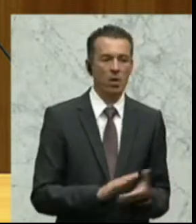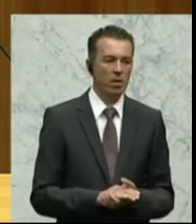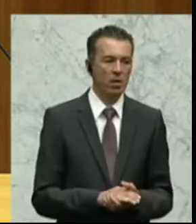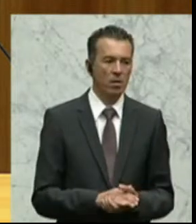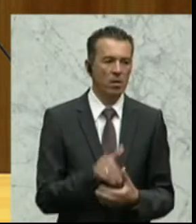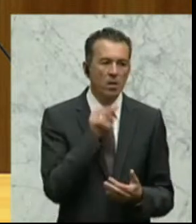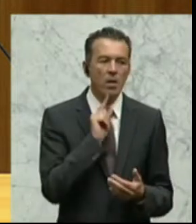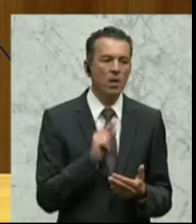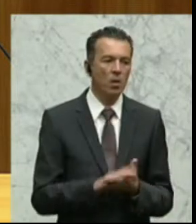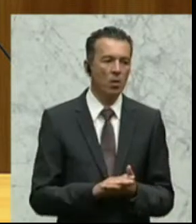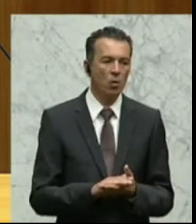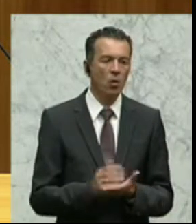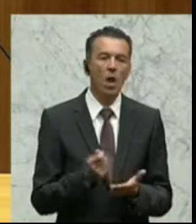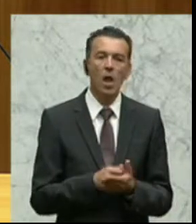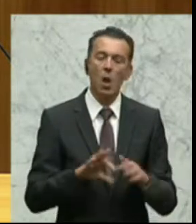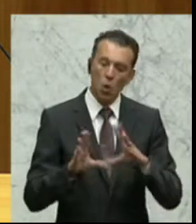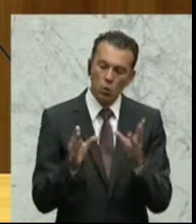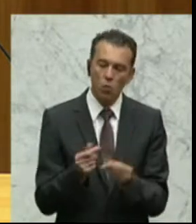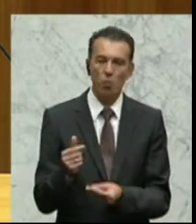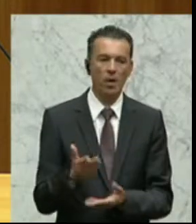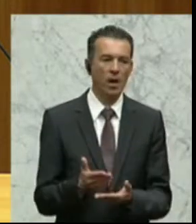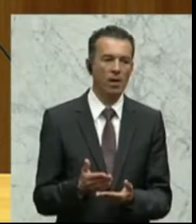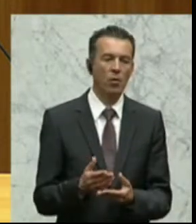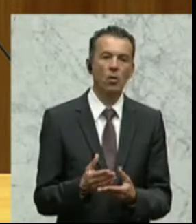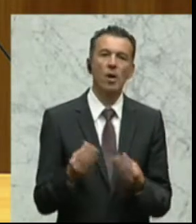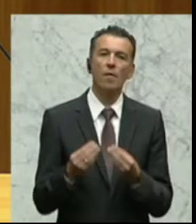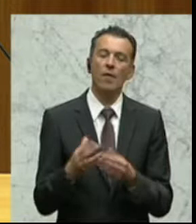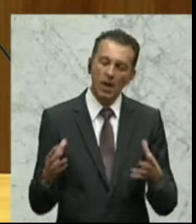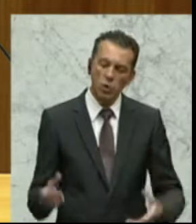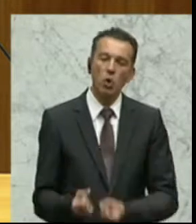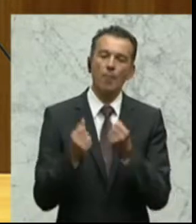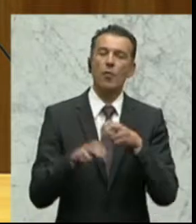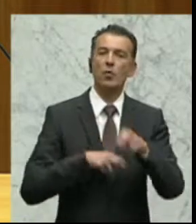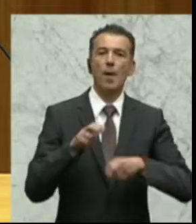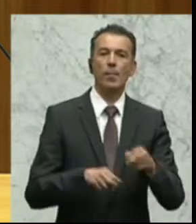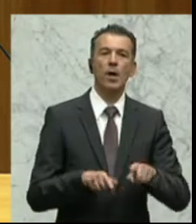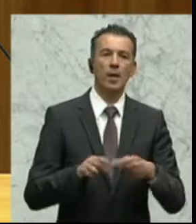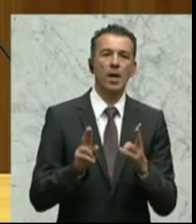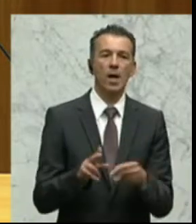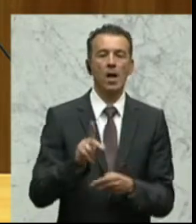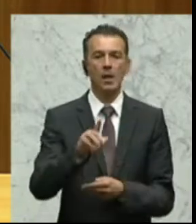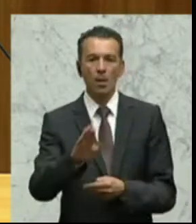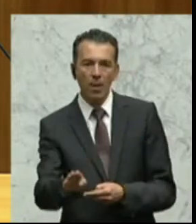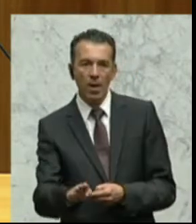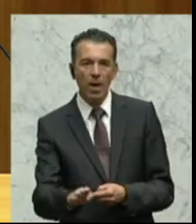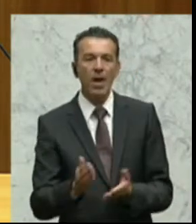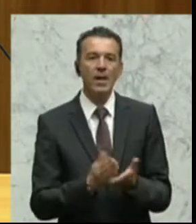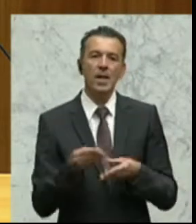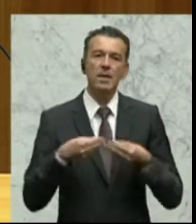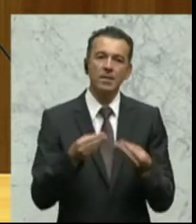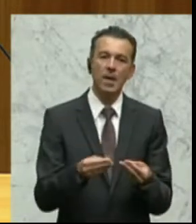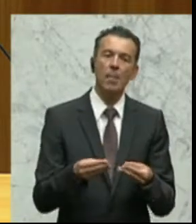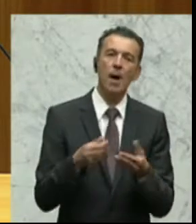von der Lohnsumme genommen werden, das Geld, sondern wir eine Wertschöpfungsabgabe nehmen, könnte man den DB, Dienstgeberbeitrag zum